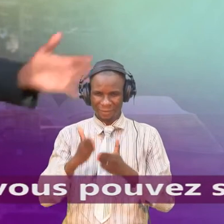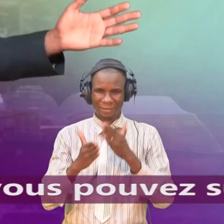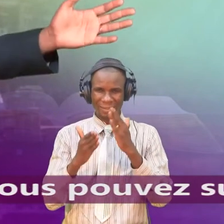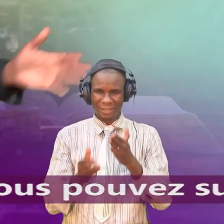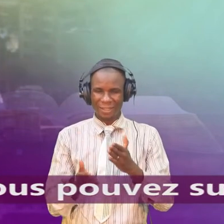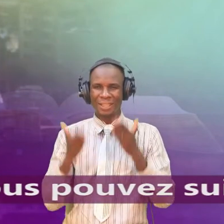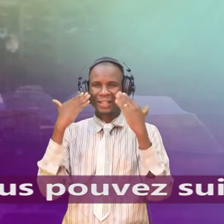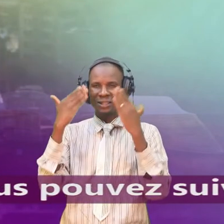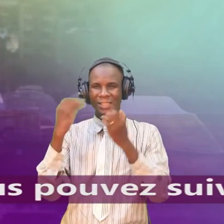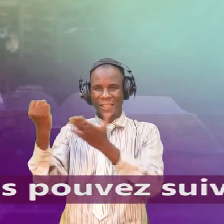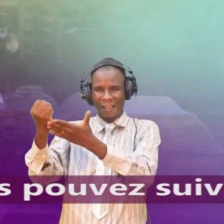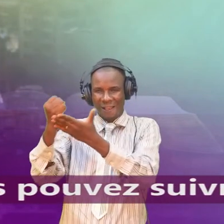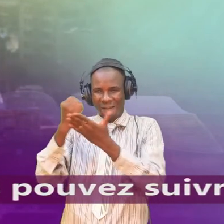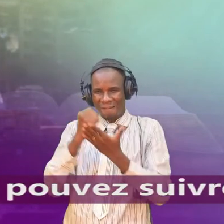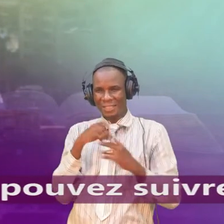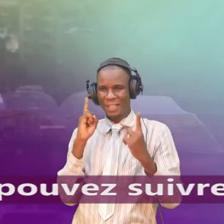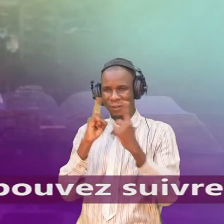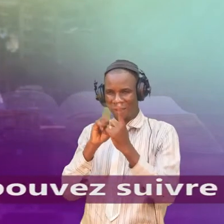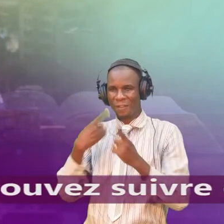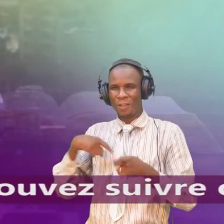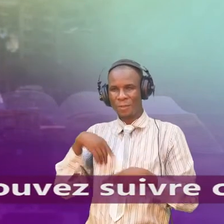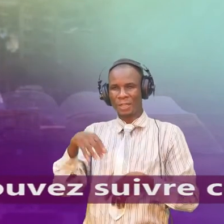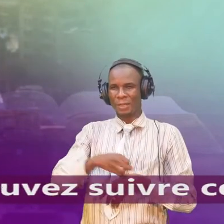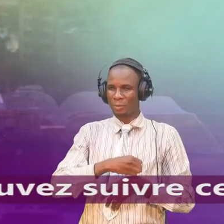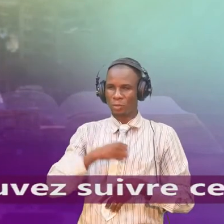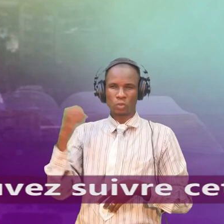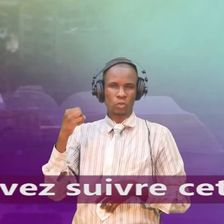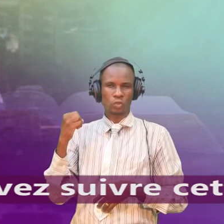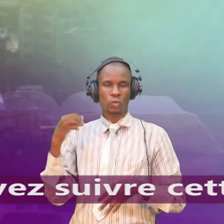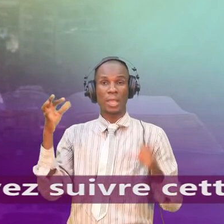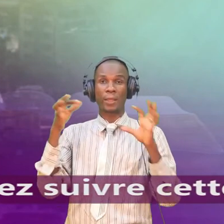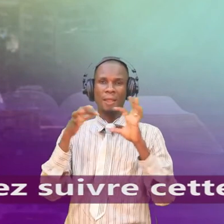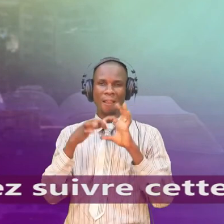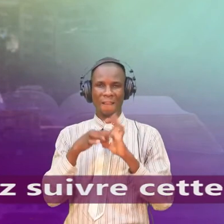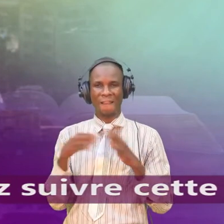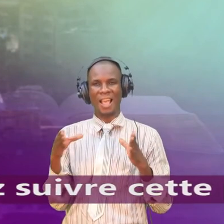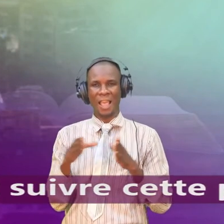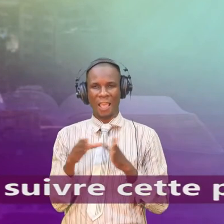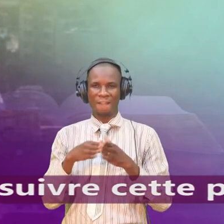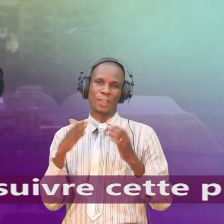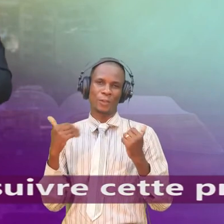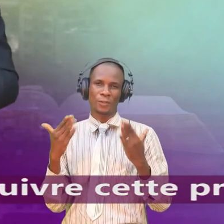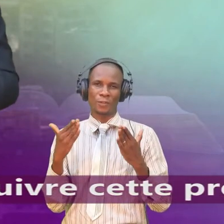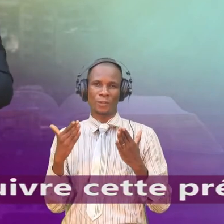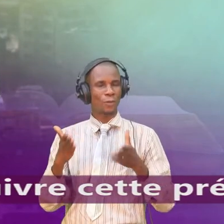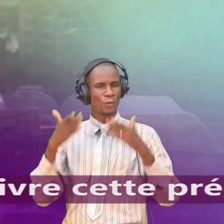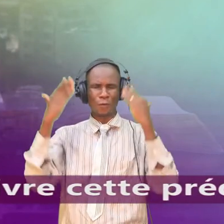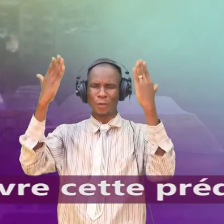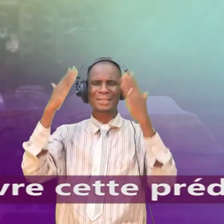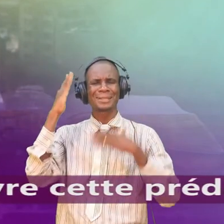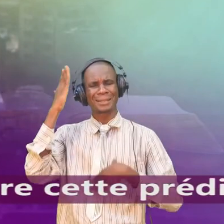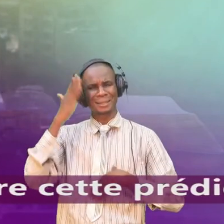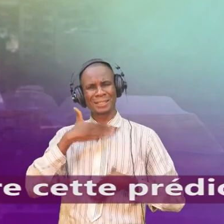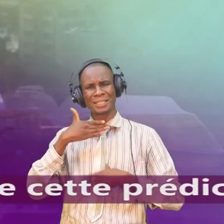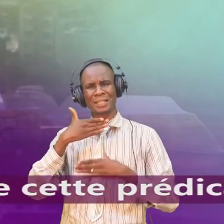Kristo. Hiyo ni habari njema kabisa ya kwamba tumeunganishwa na kupatanishwa na Mungu. Kuna watu